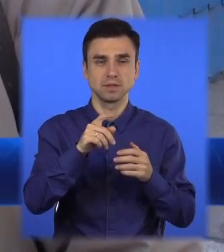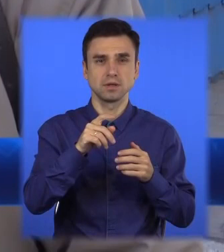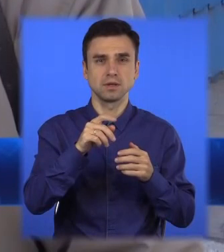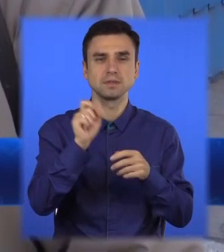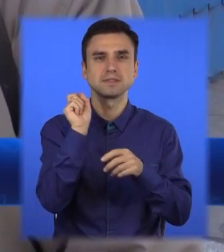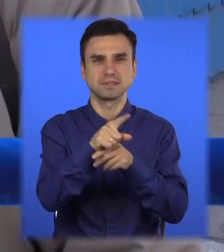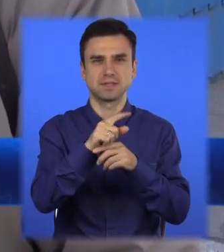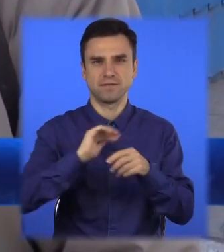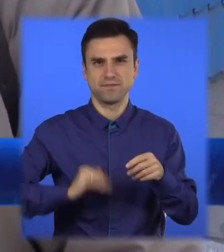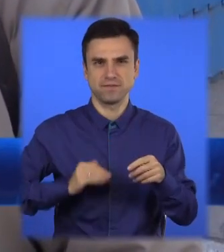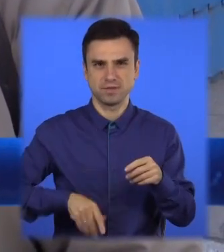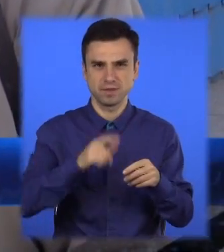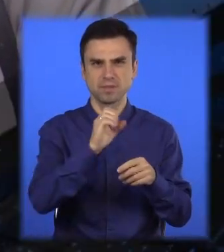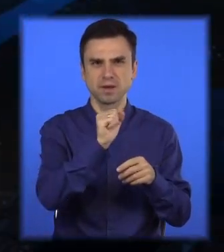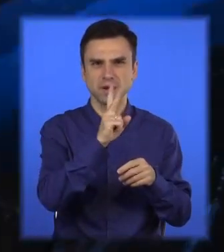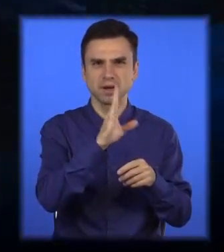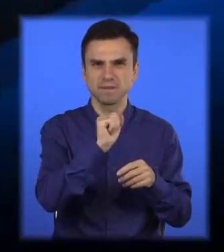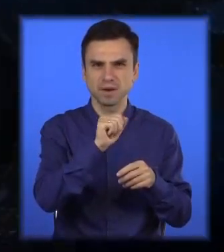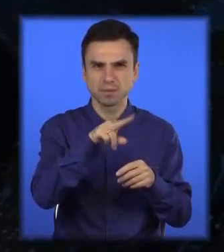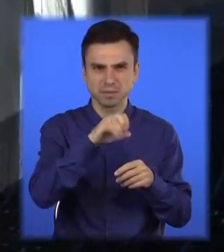проведення реконструкції даного об'єкту.